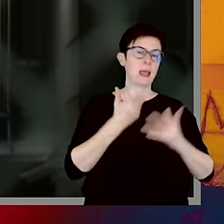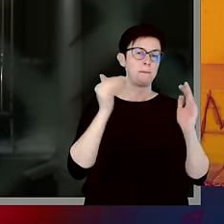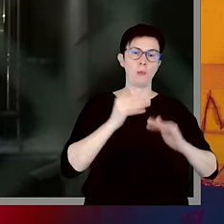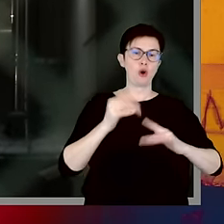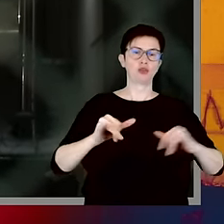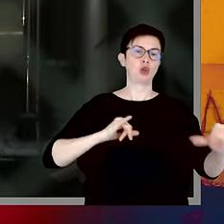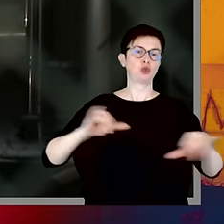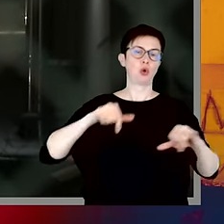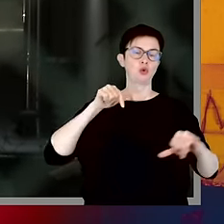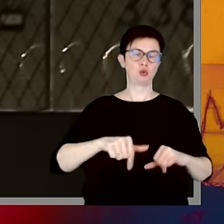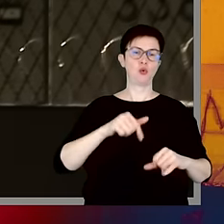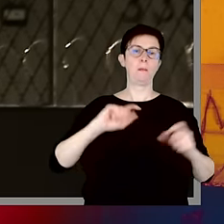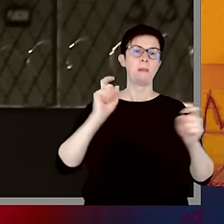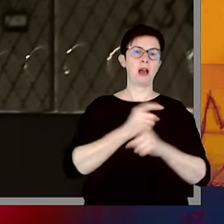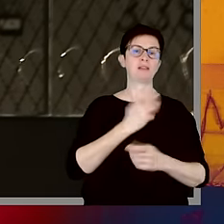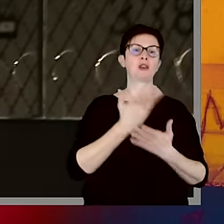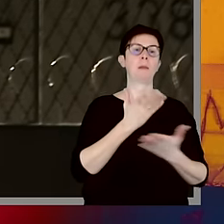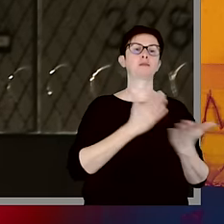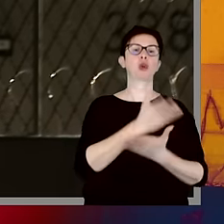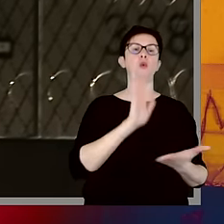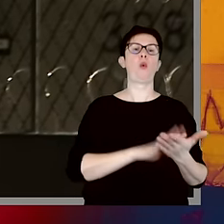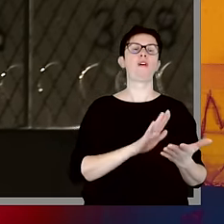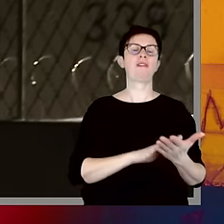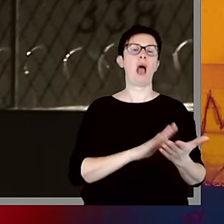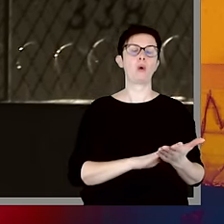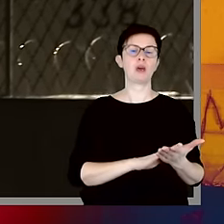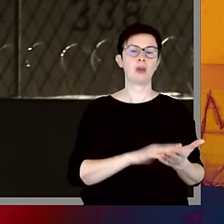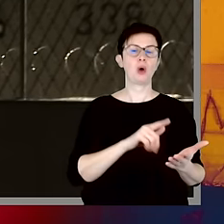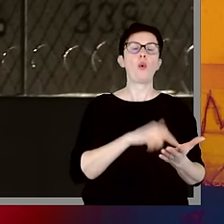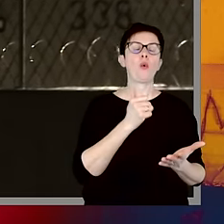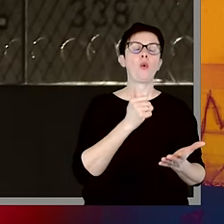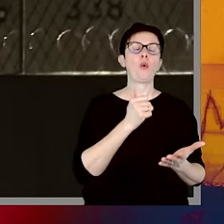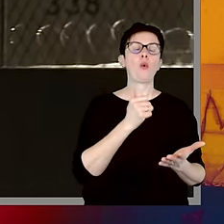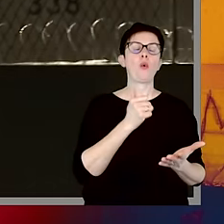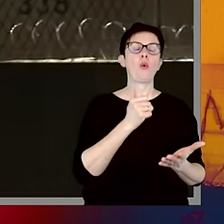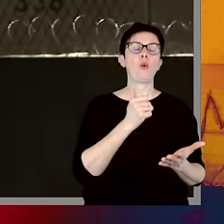kraju uchwałami, a wy to robicie. Tylko wyłącznie poprzez nawet ustawy.